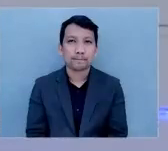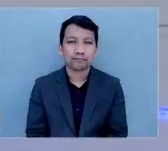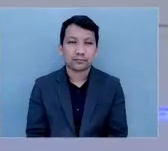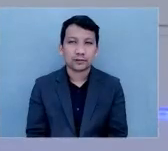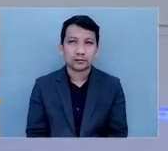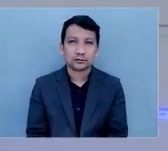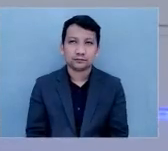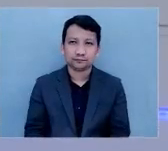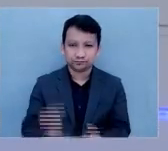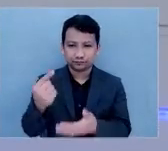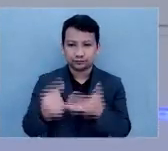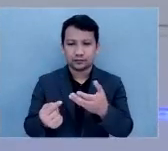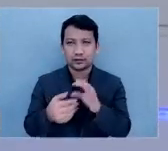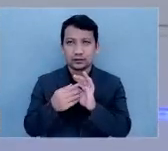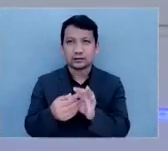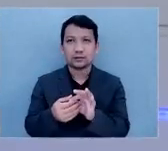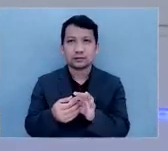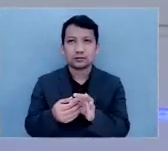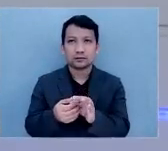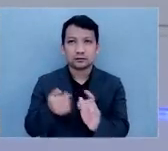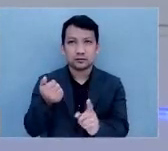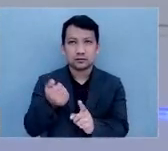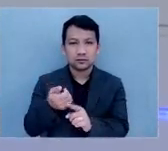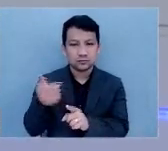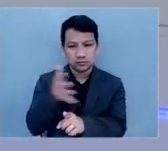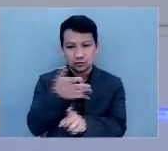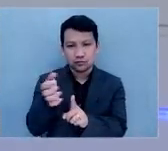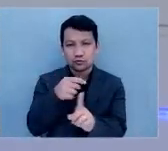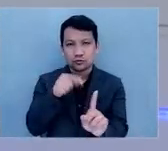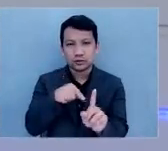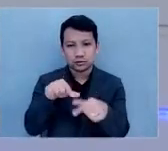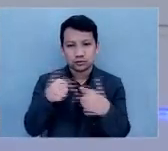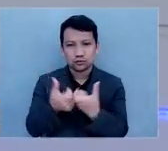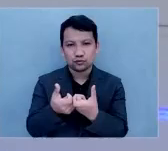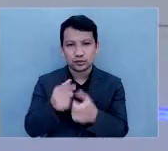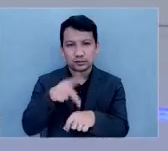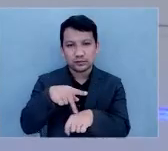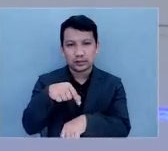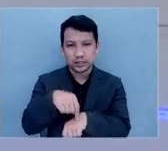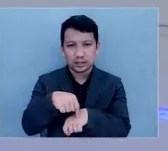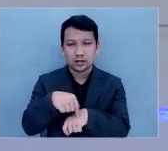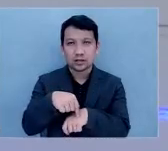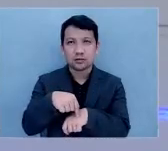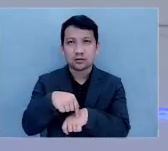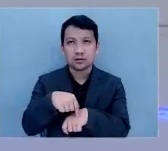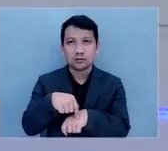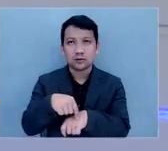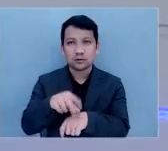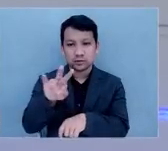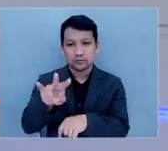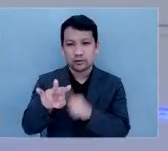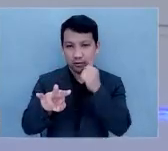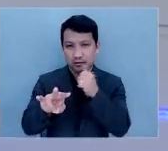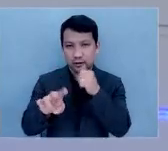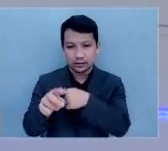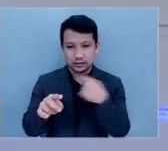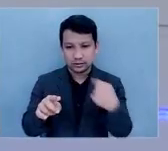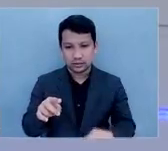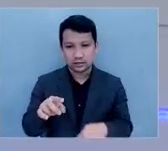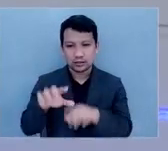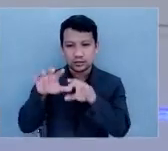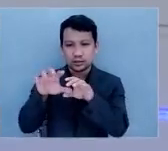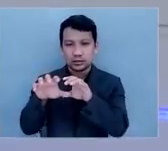milyong-milyong piso Ang kinita sa pambubugaw online ng isang grupo sa parañque nasa ang pitong babaeng Chinese na